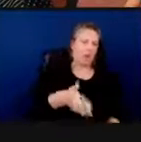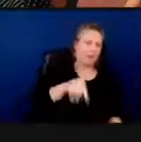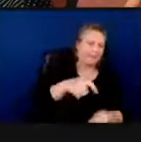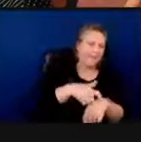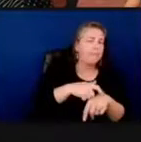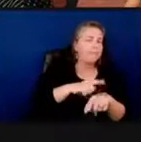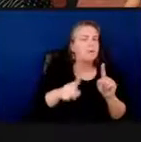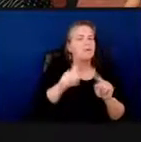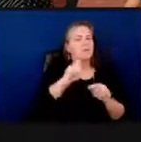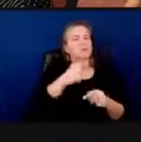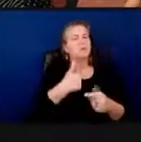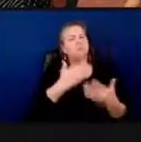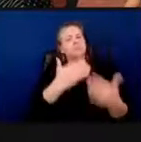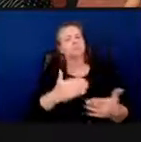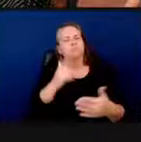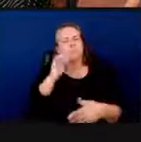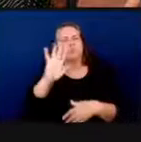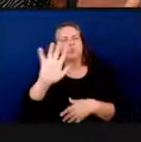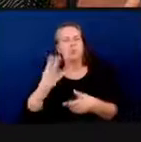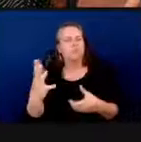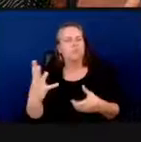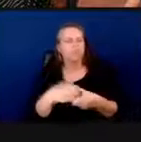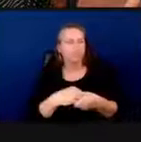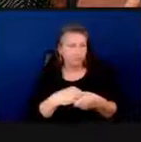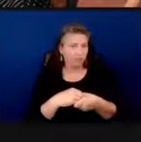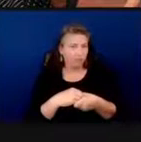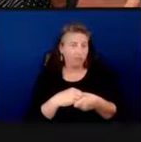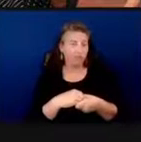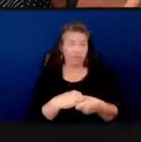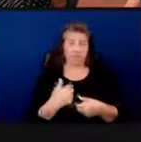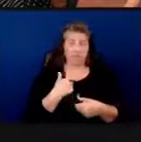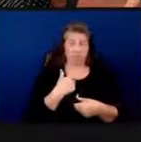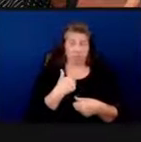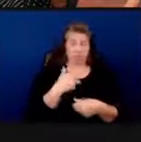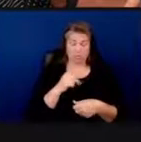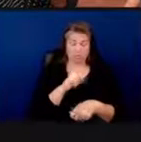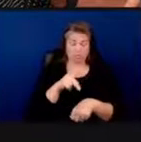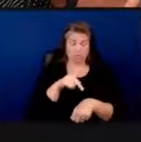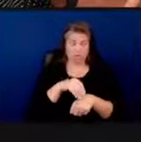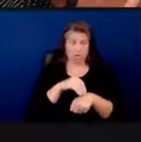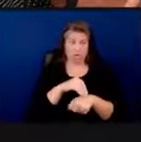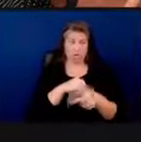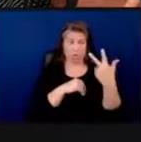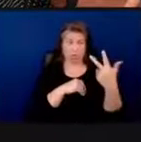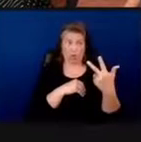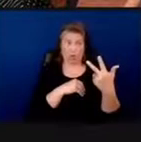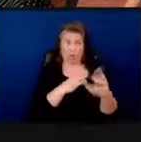بأن هذا العمل بدأ في الماضي، وأنا أتذكر بأنني كنت